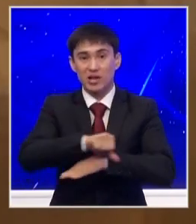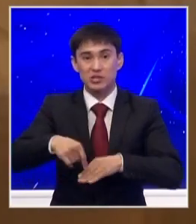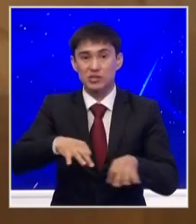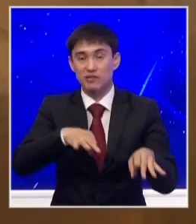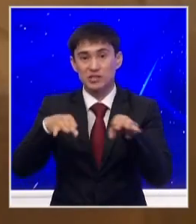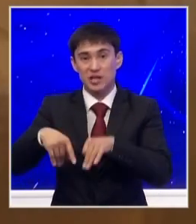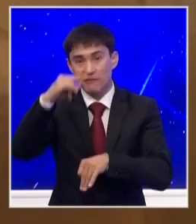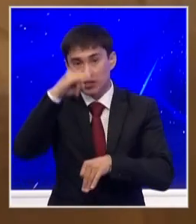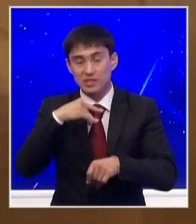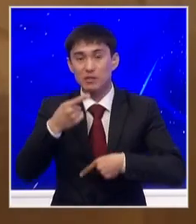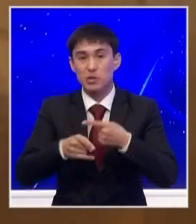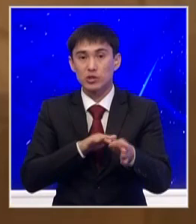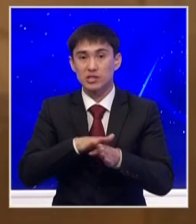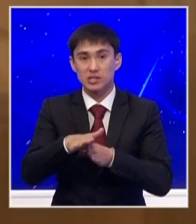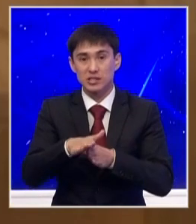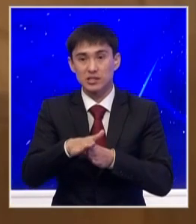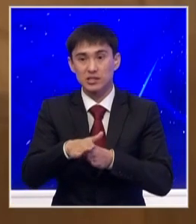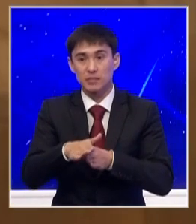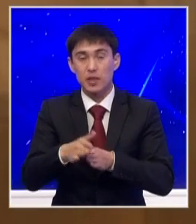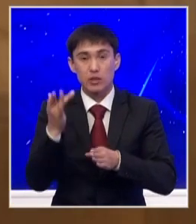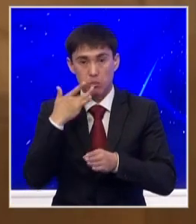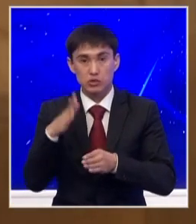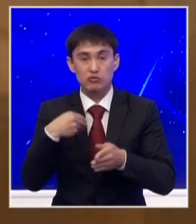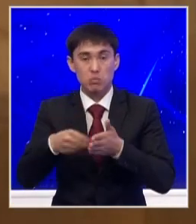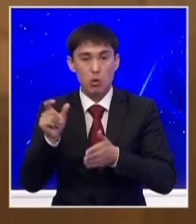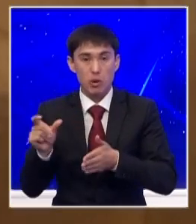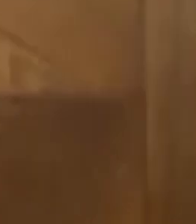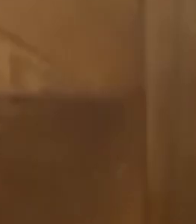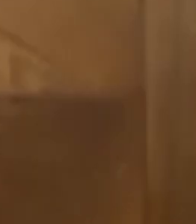Казахстан для последующей реализации добросовестным покупателям.